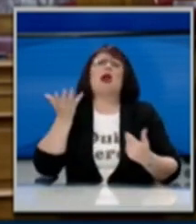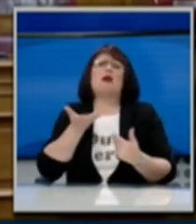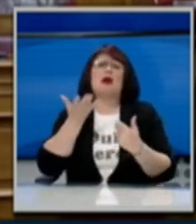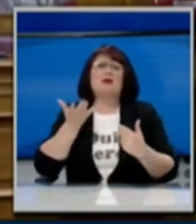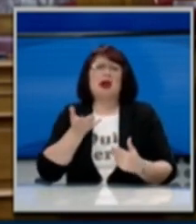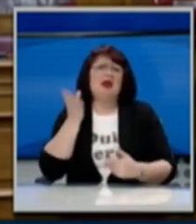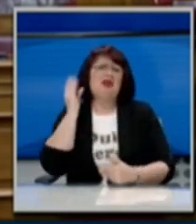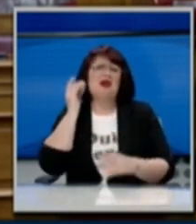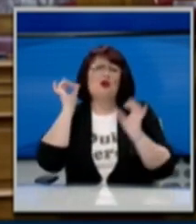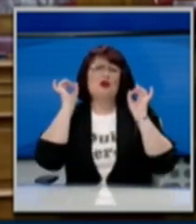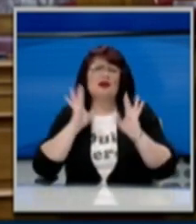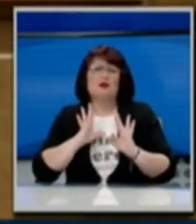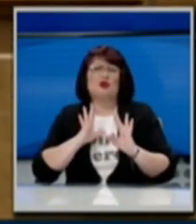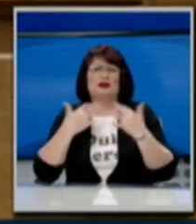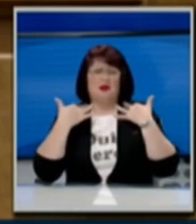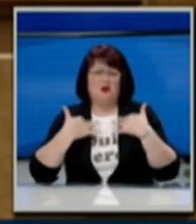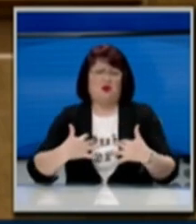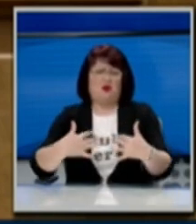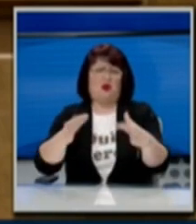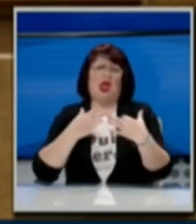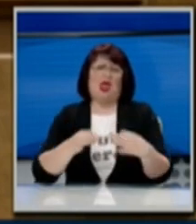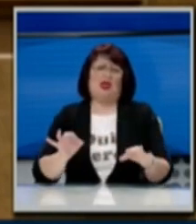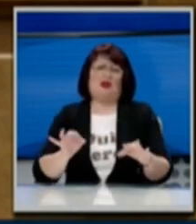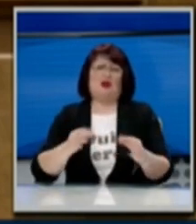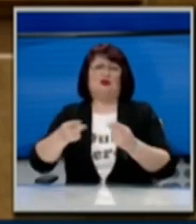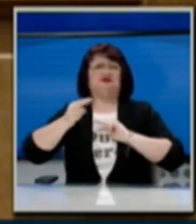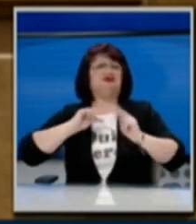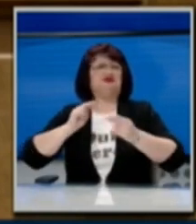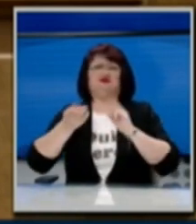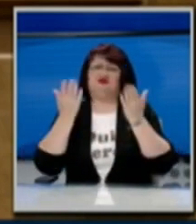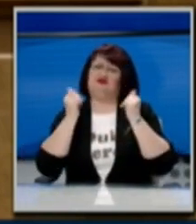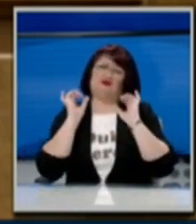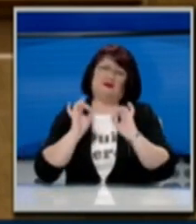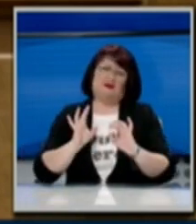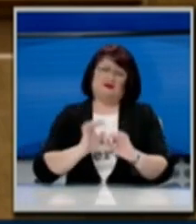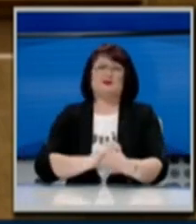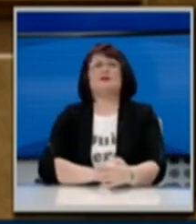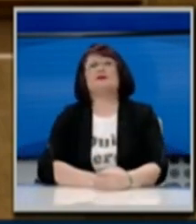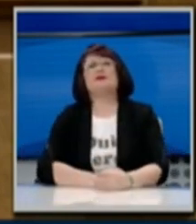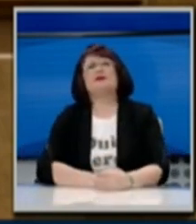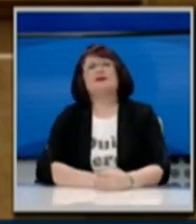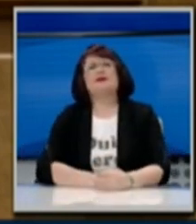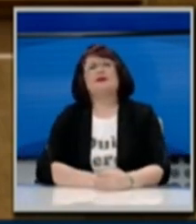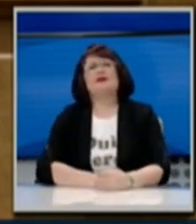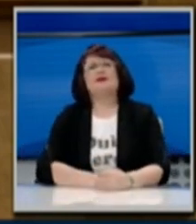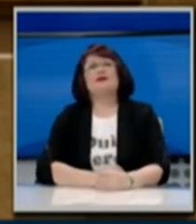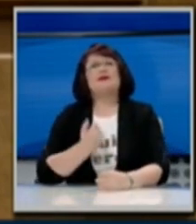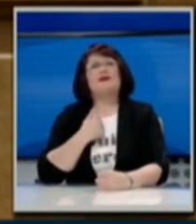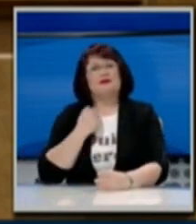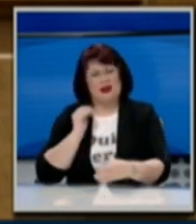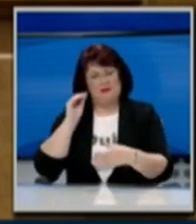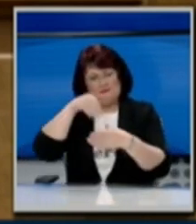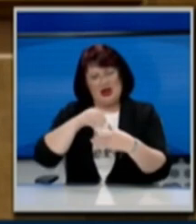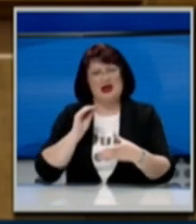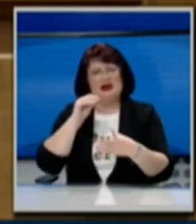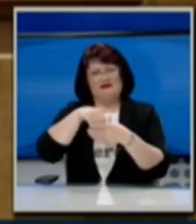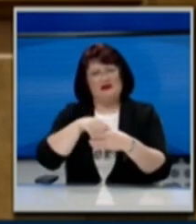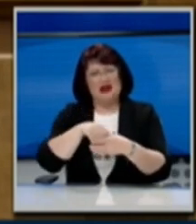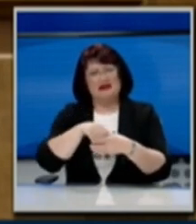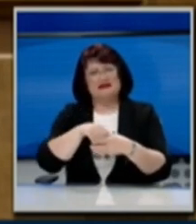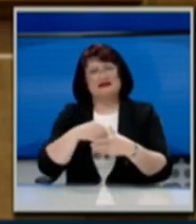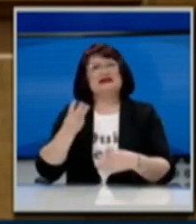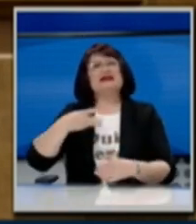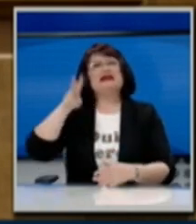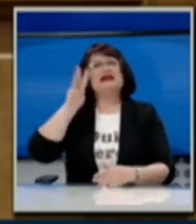κανείς να ακούει κανέναν και κανείς να απαντά σε κανέναν. Έθεσα με παρεμβάσεις μου σε αυτό το